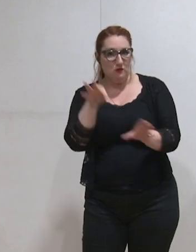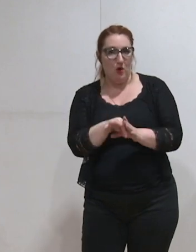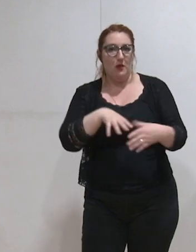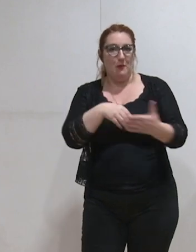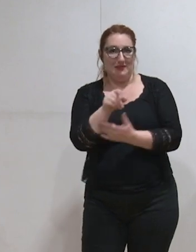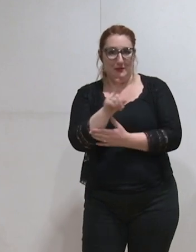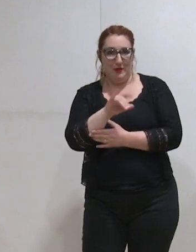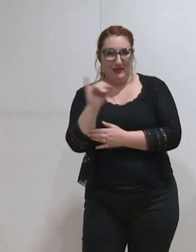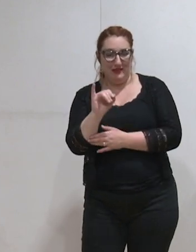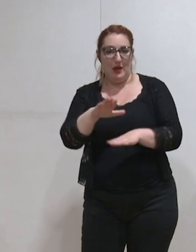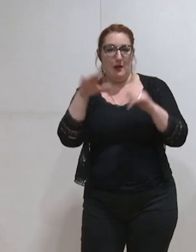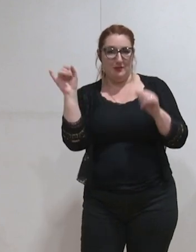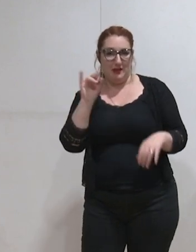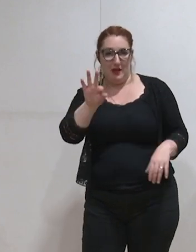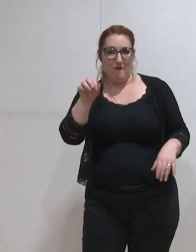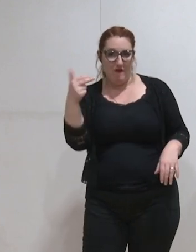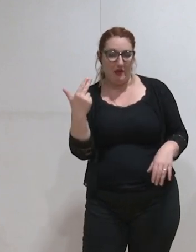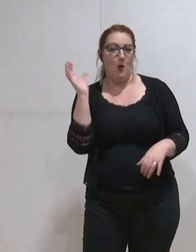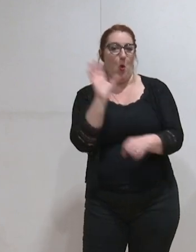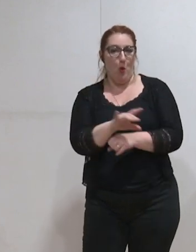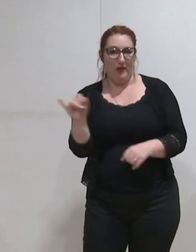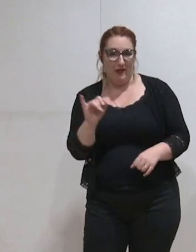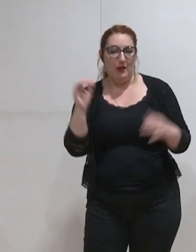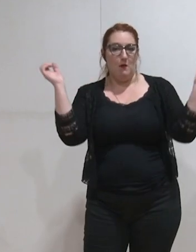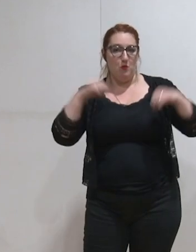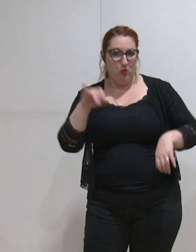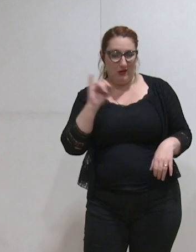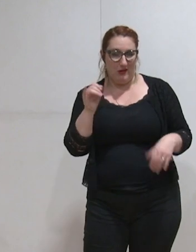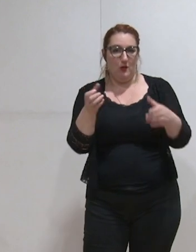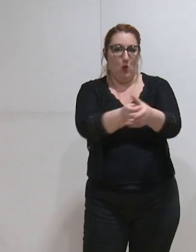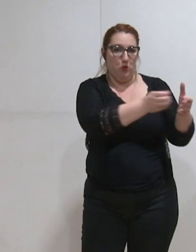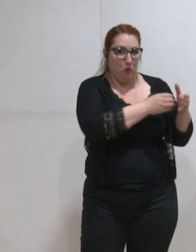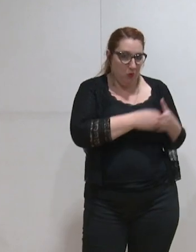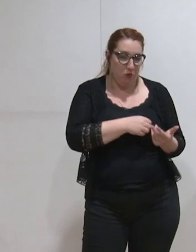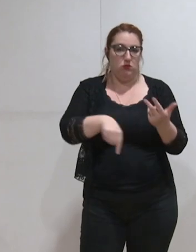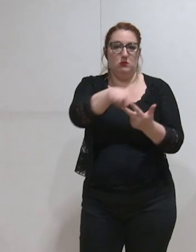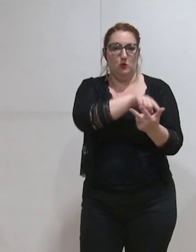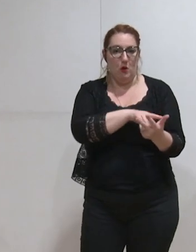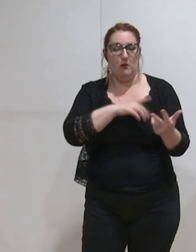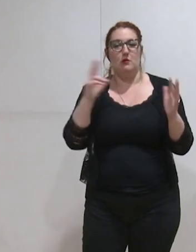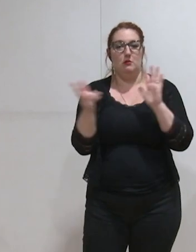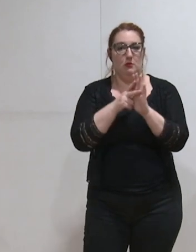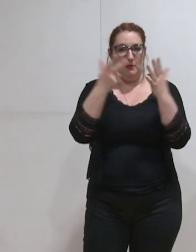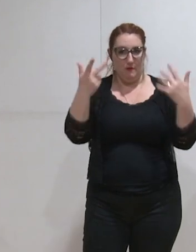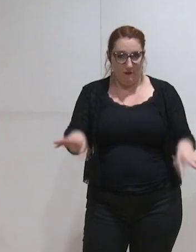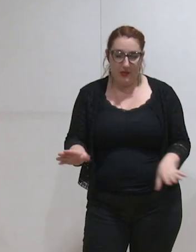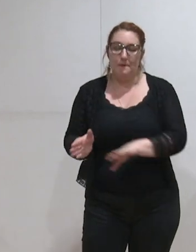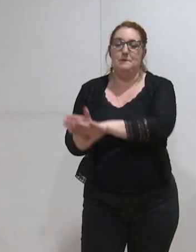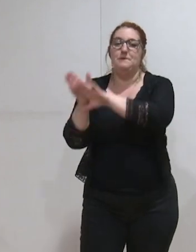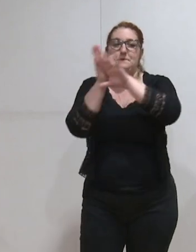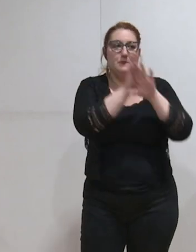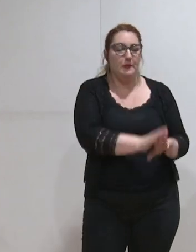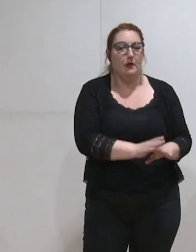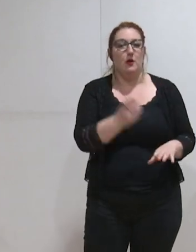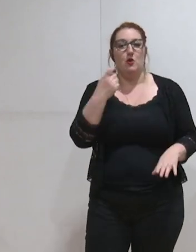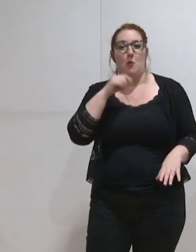s'abstient Front National qui est contre qui est pour les trois autres groupes délibération adopté